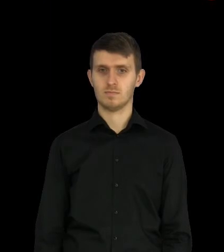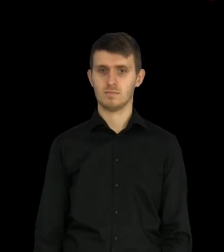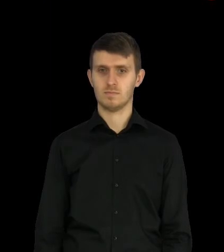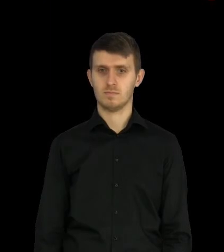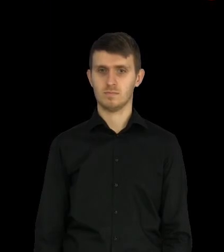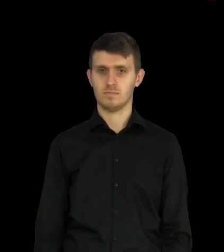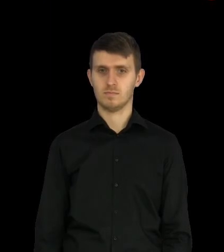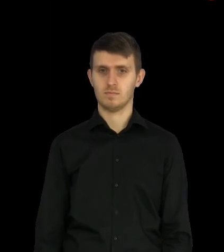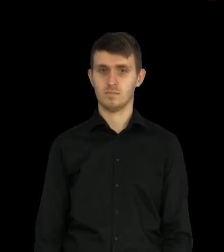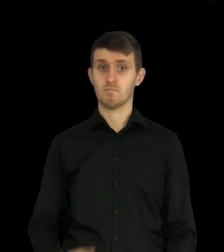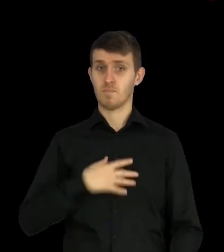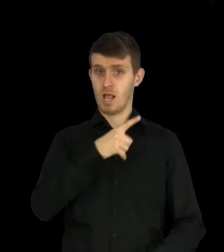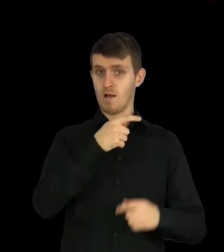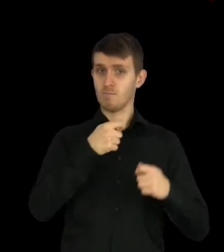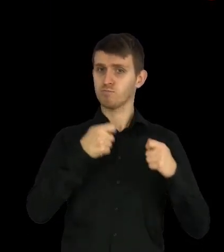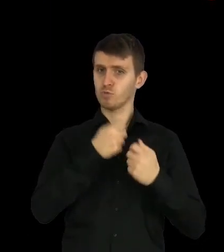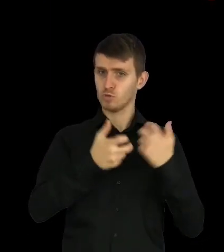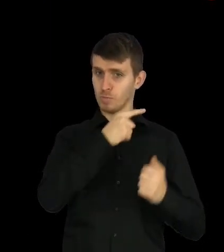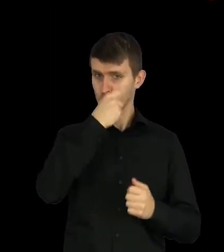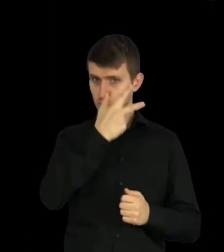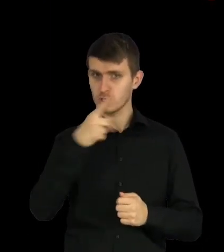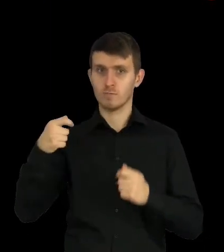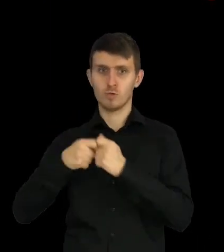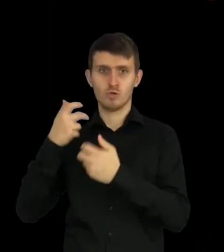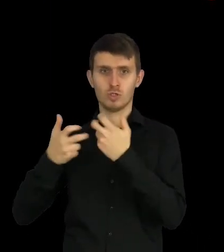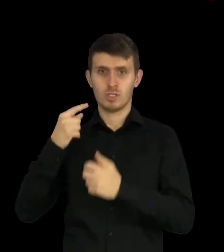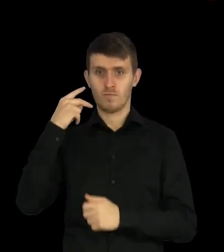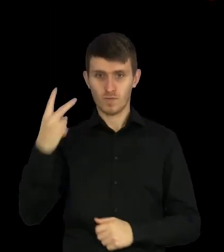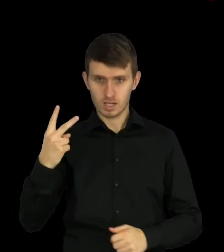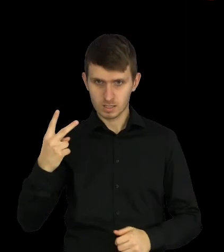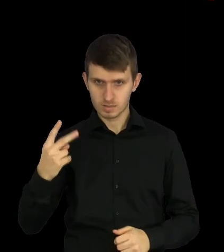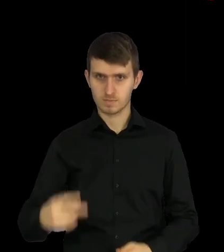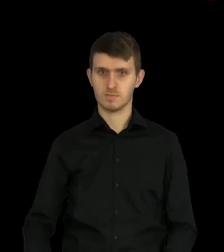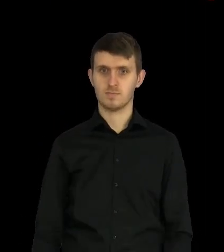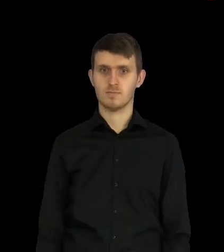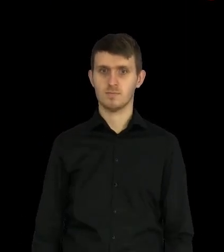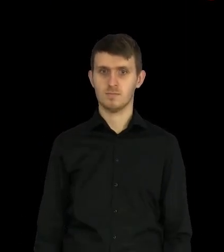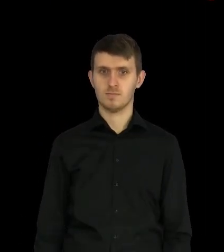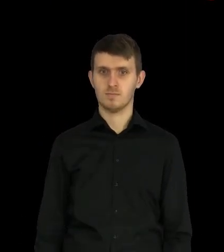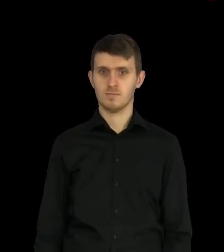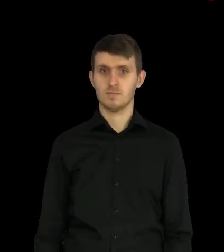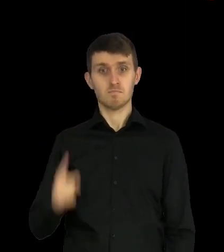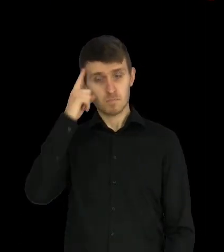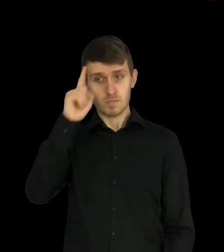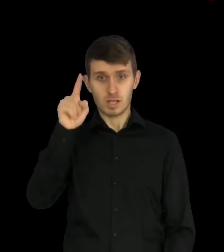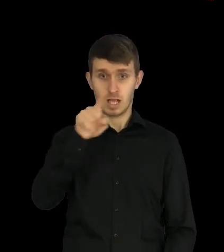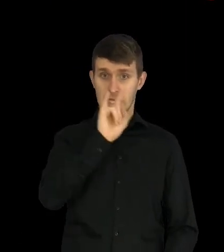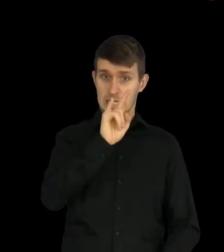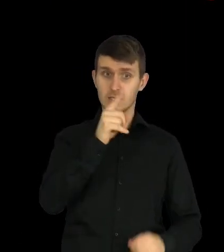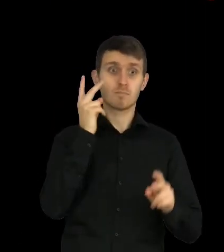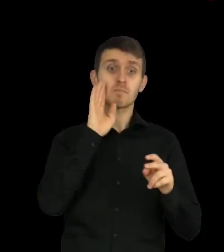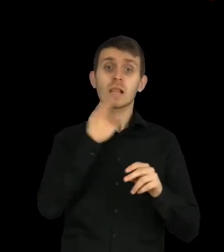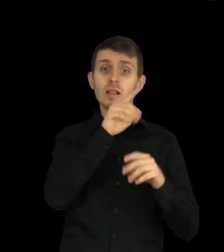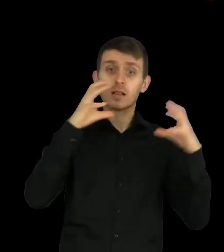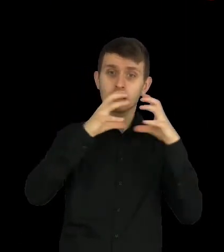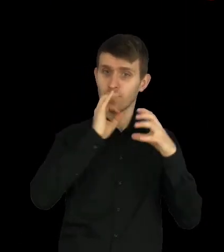choć ja wolę intuicyjnie, tu mamy współczynnik minus 3, tu mamy współczynnik 2. Oczywiście oba przy Y, a